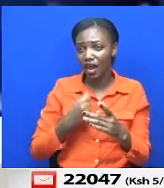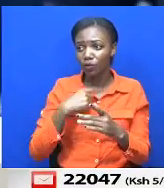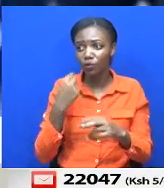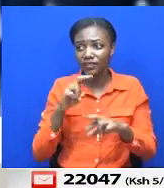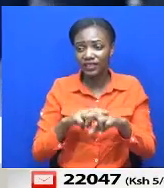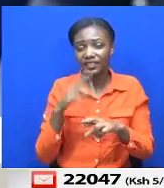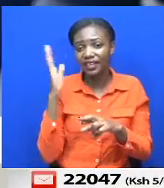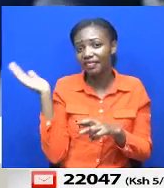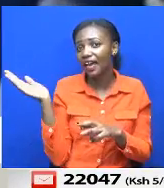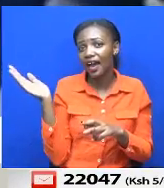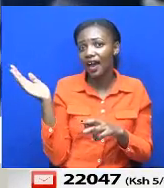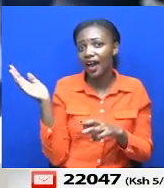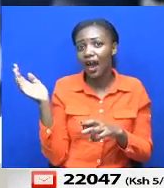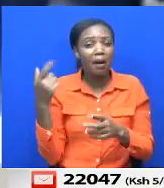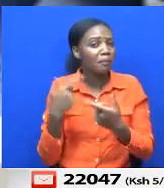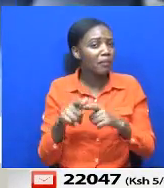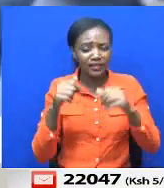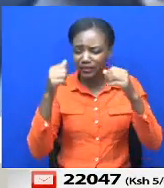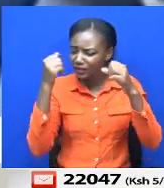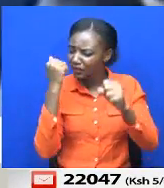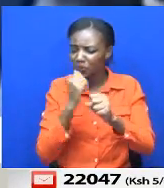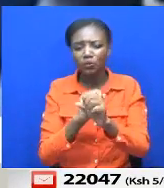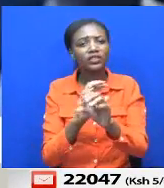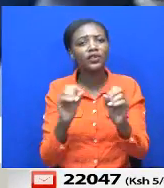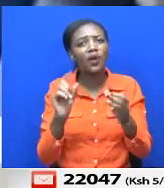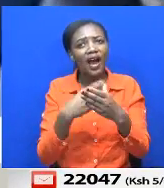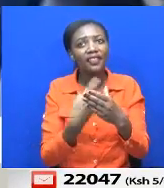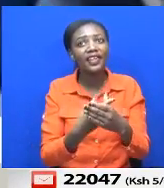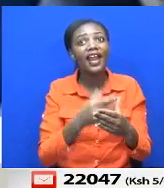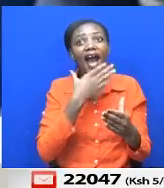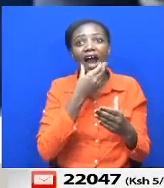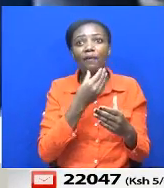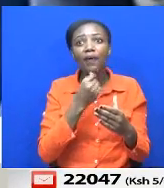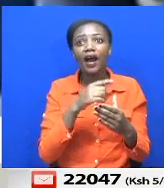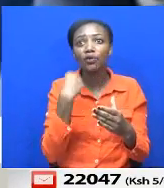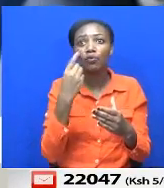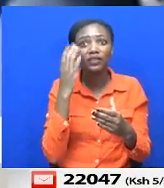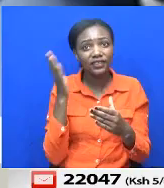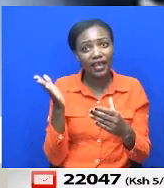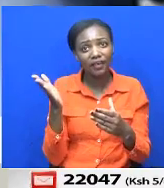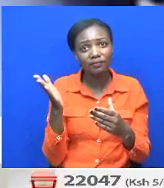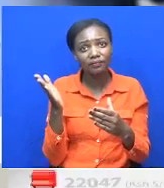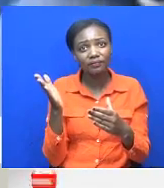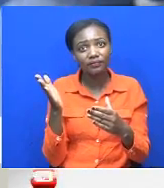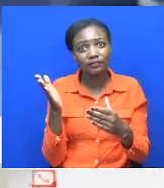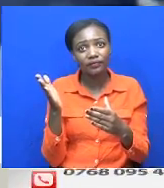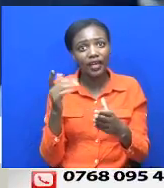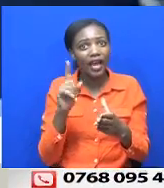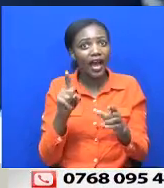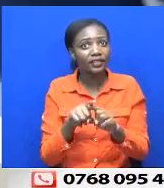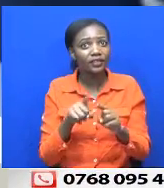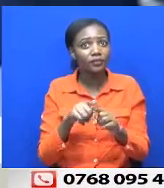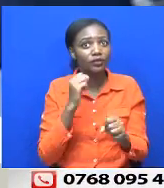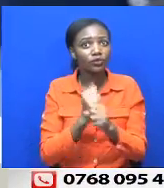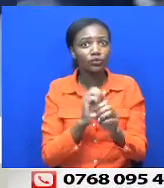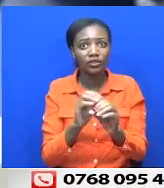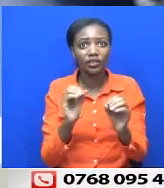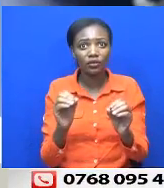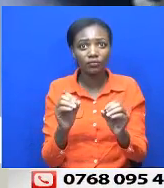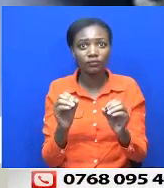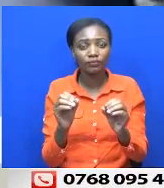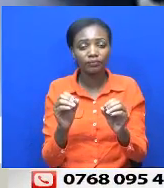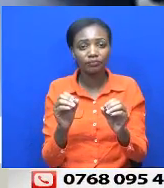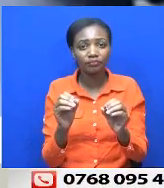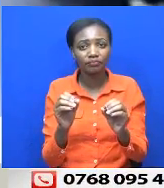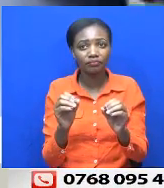ambaye hakufanya lolote, na pia kuna mwanaume ambaye alikuwa katika kanda hii ambaye hakufanya jambo lenye uzito sana